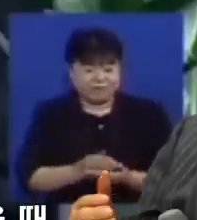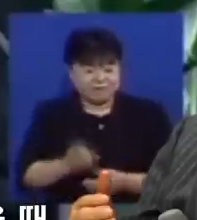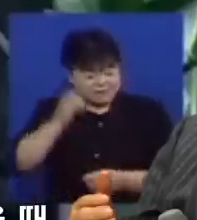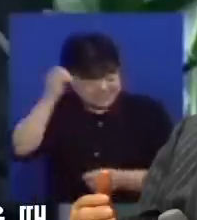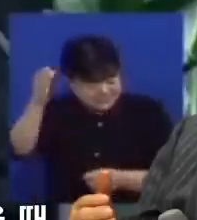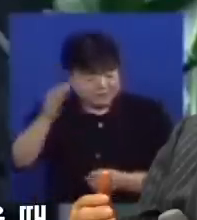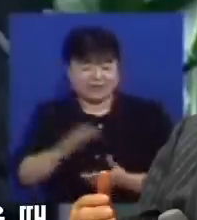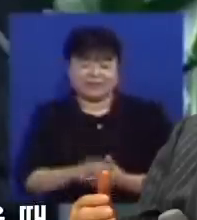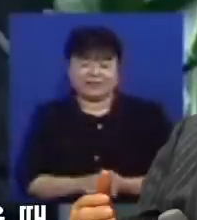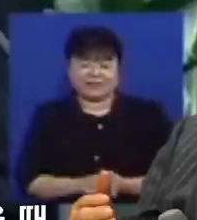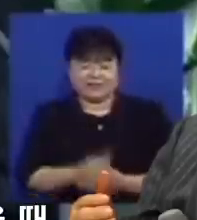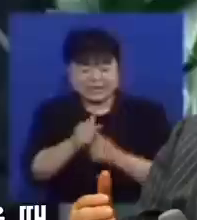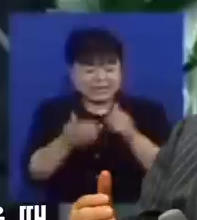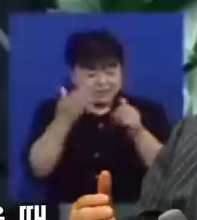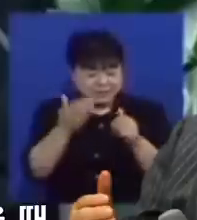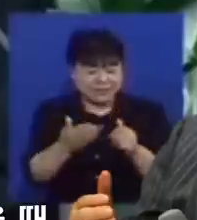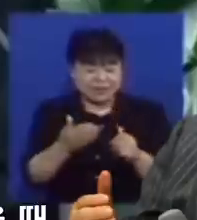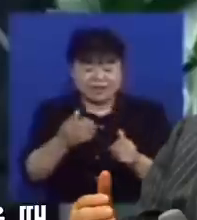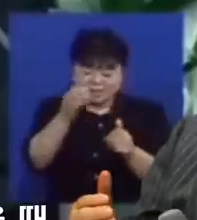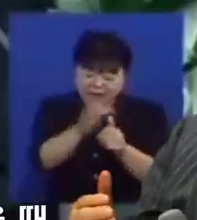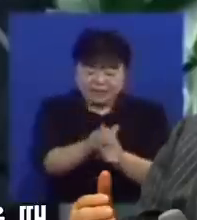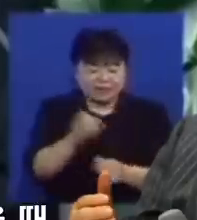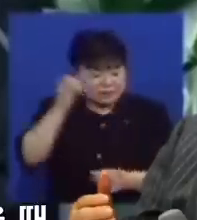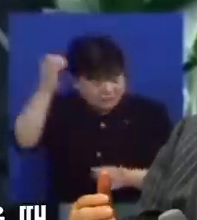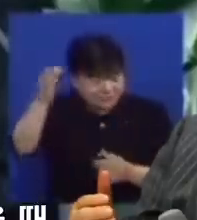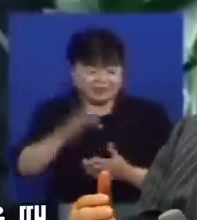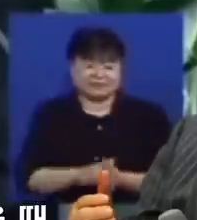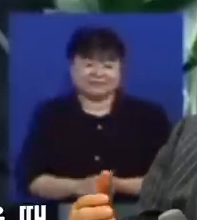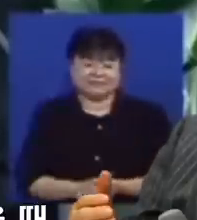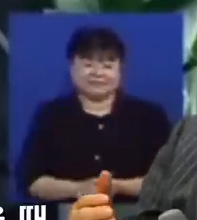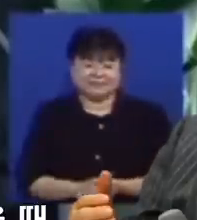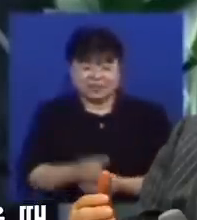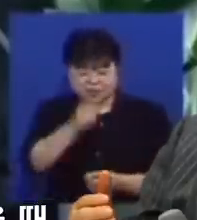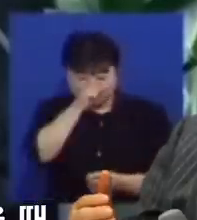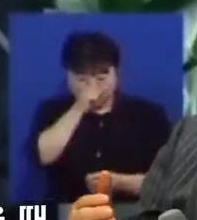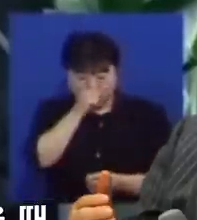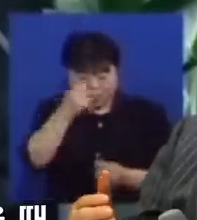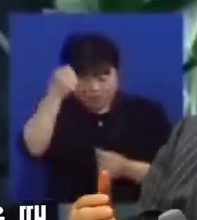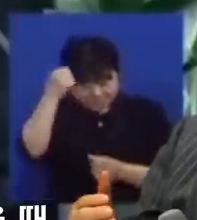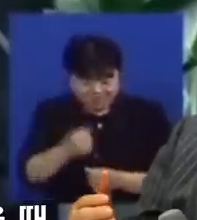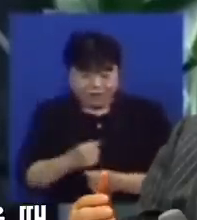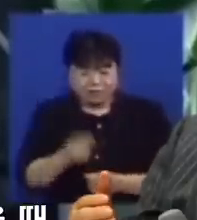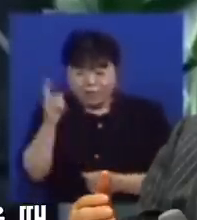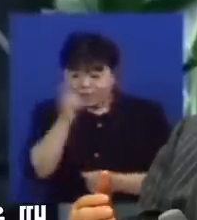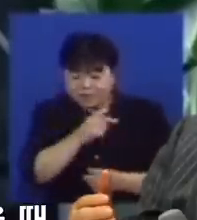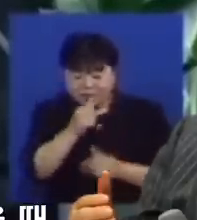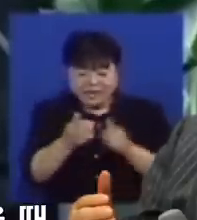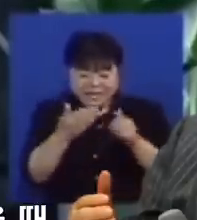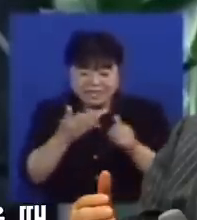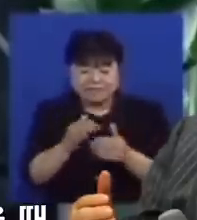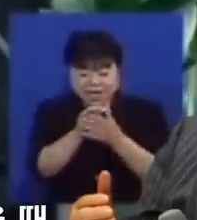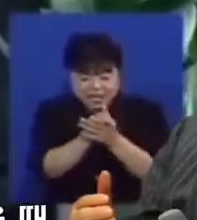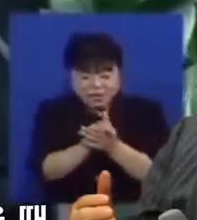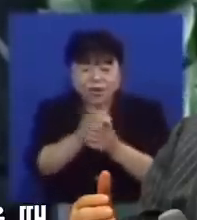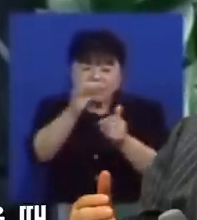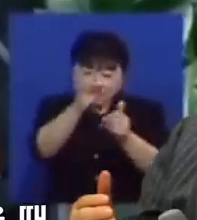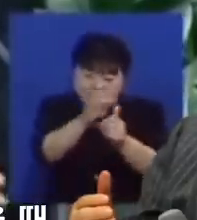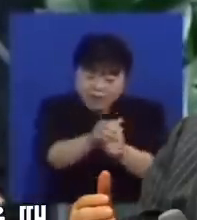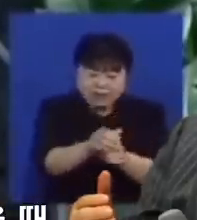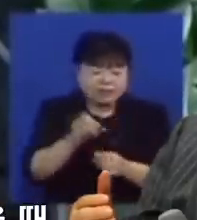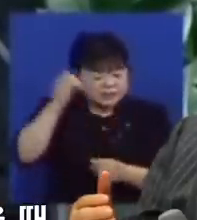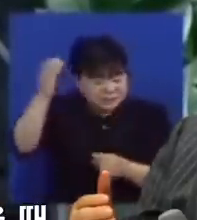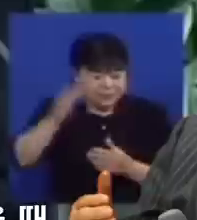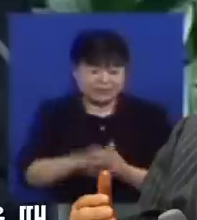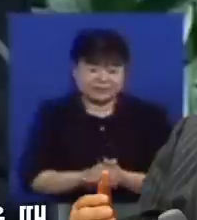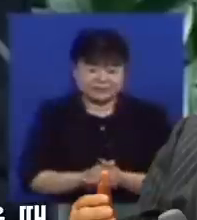잊어버려야 될 것도 많은 것입니다. 하나님께 맡기고 잊어버려야 돼요. 좋은 것은 기억하지만 나쁜 것은 하나님께 기도하여 맡기고 잊어버릴